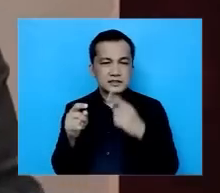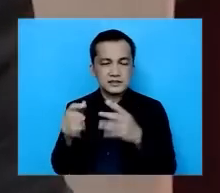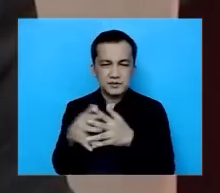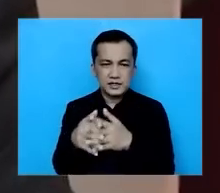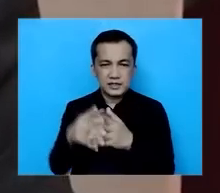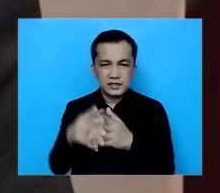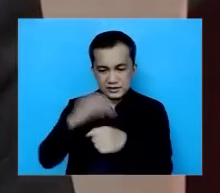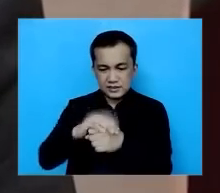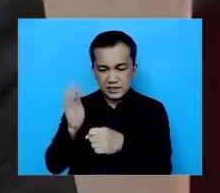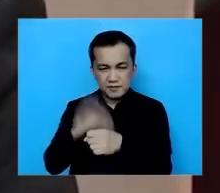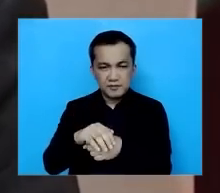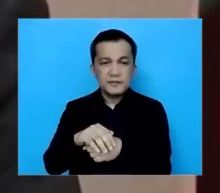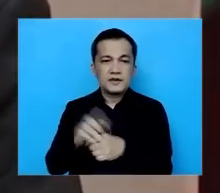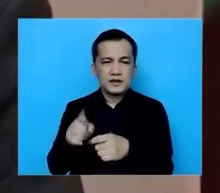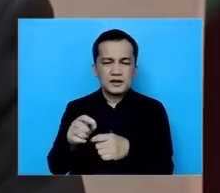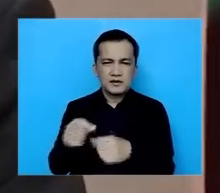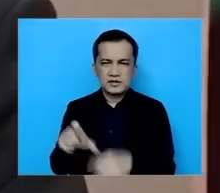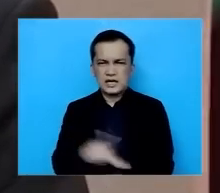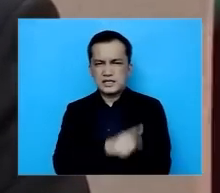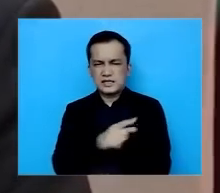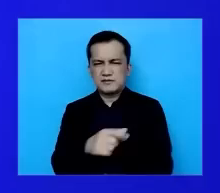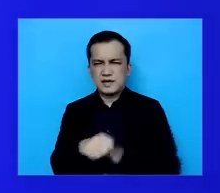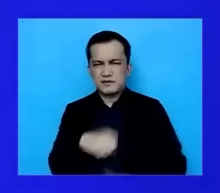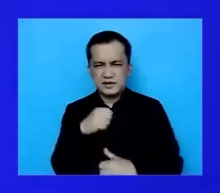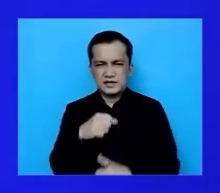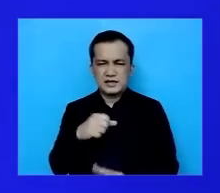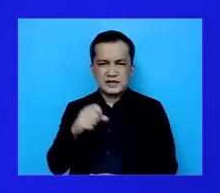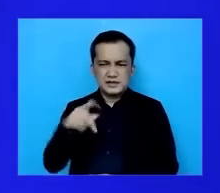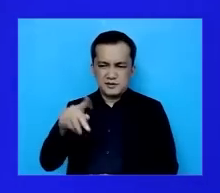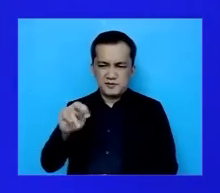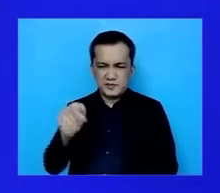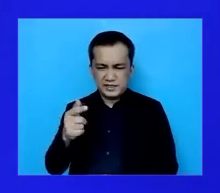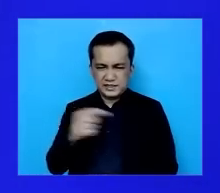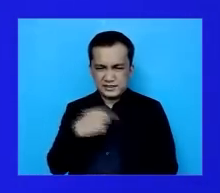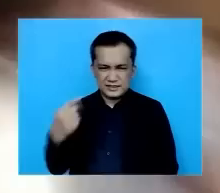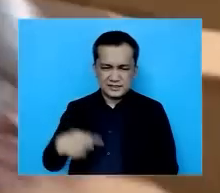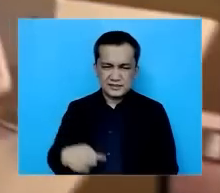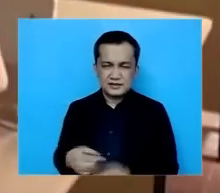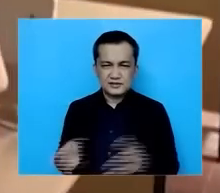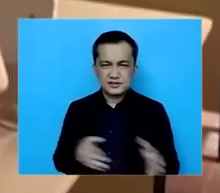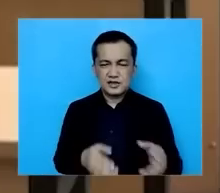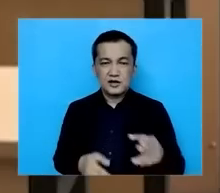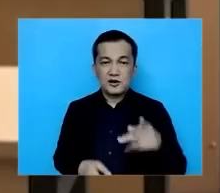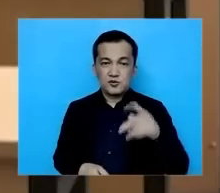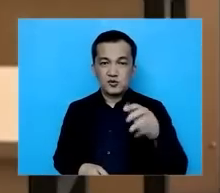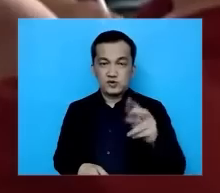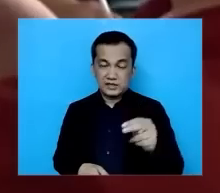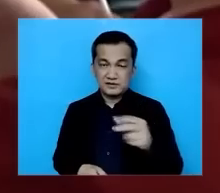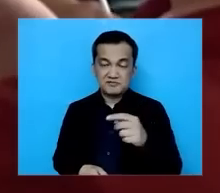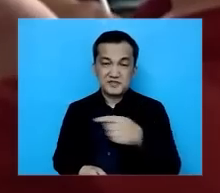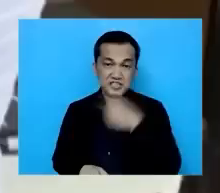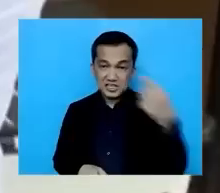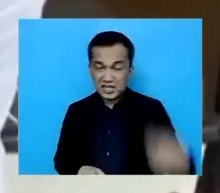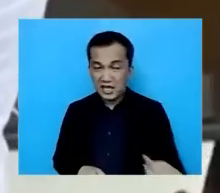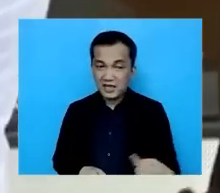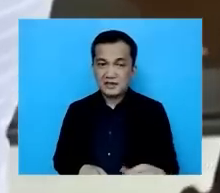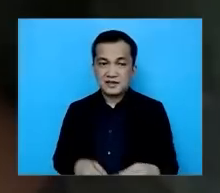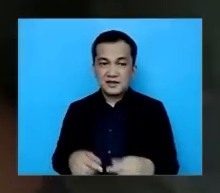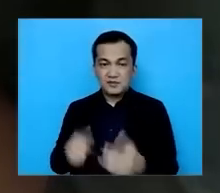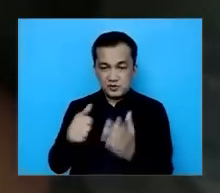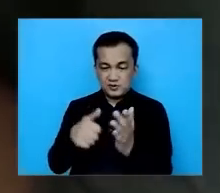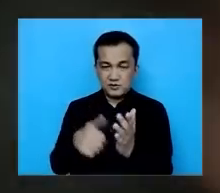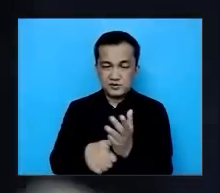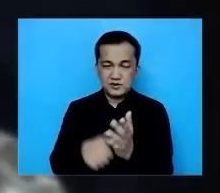ang mga matagal na risiga, si Xi Jinping at China, at si Putin sa Russia. Pero ang mga binoto ng Pilipino nung isang taon ay